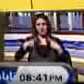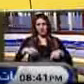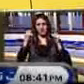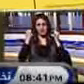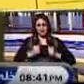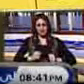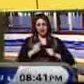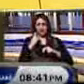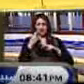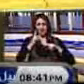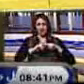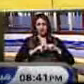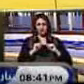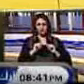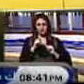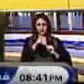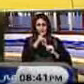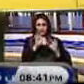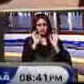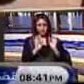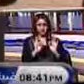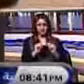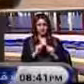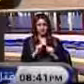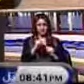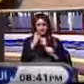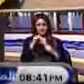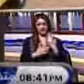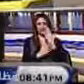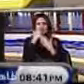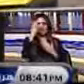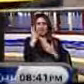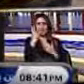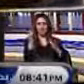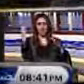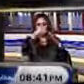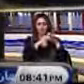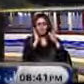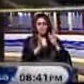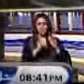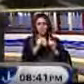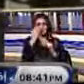هيئه الاسعاف ومجلس الدفاع الوطني، سيتم توزيعها في عدد من